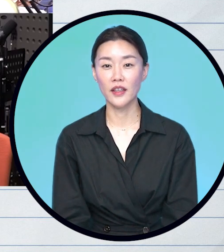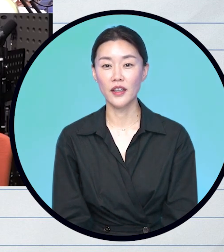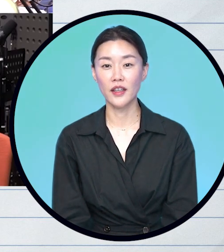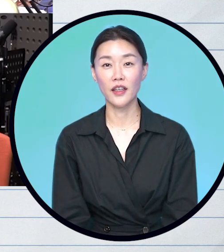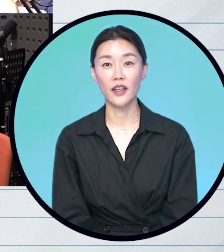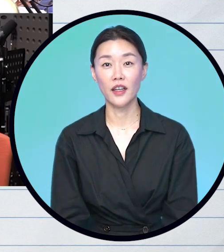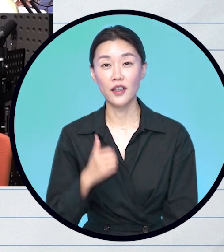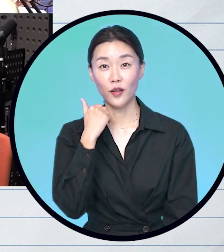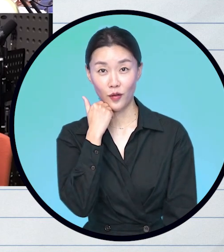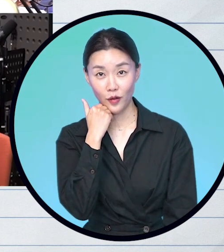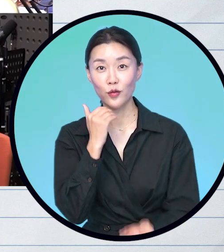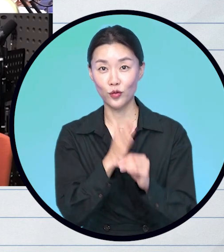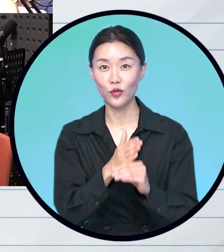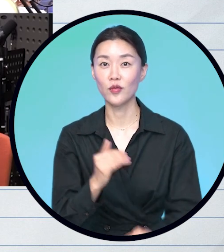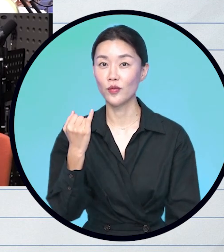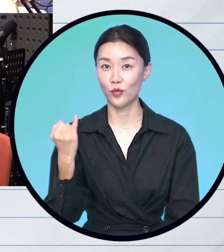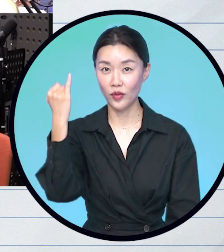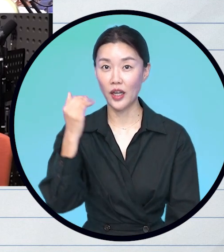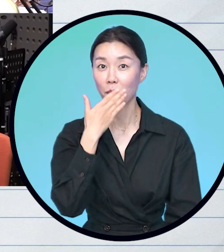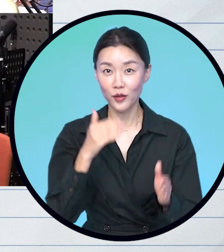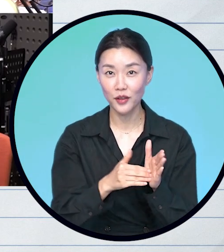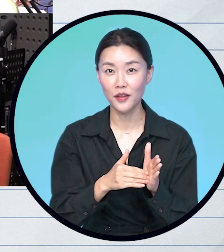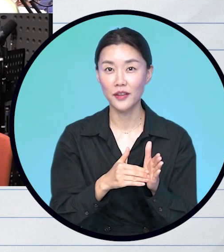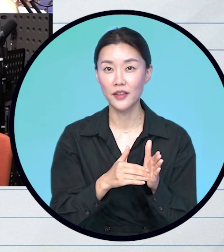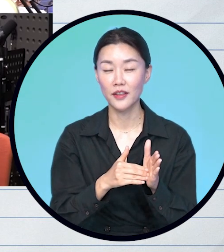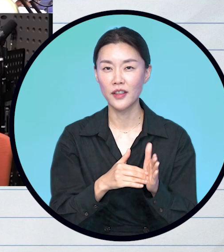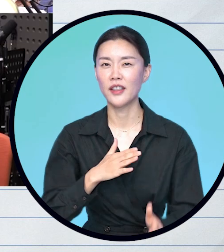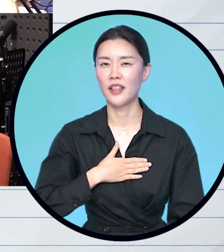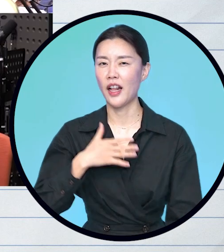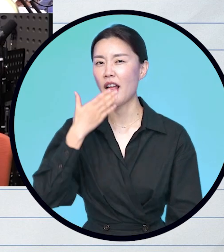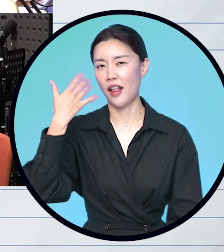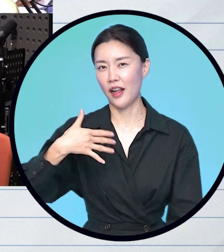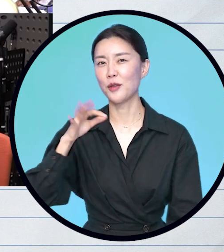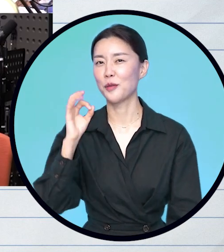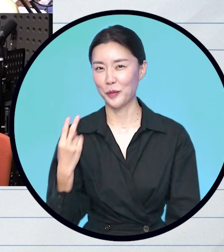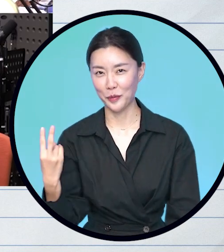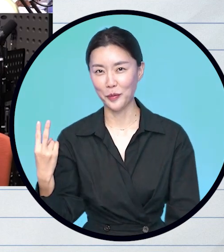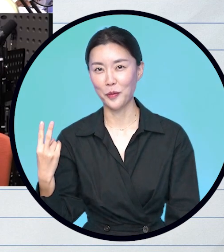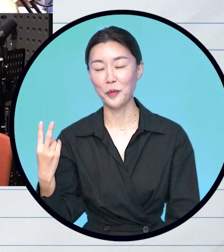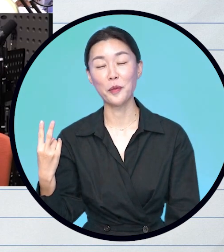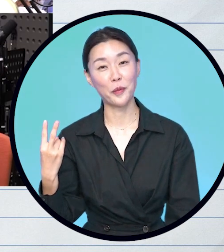어, 턱을 괴고 계세요. 누나 밥 먹었어? 난 아직 안 먹었어요.